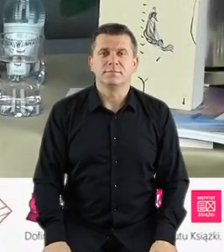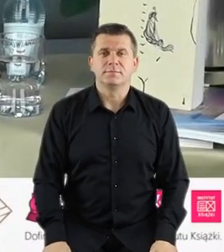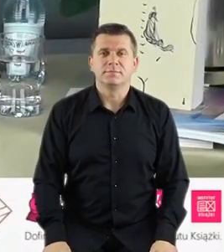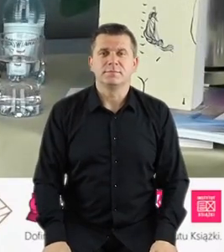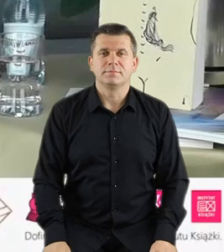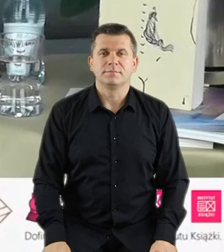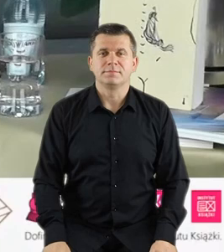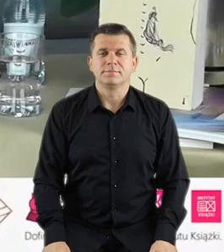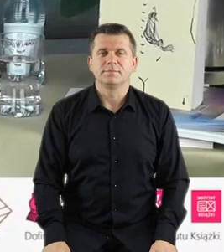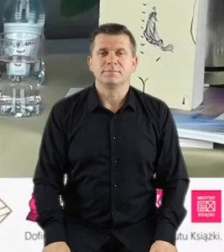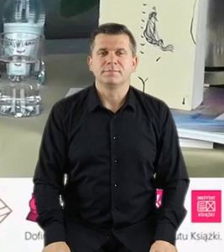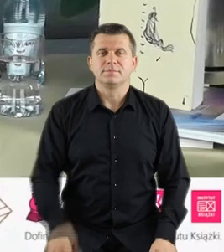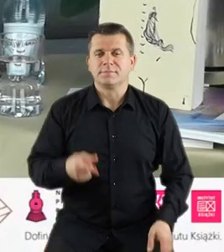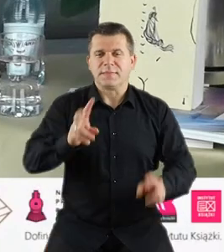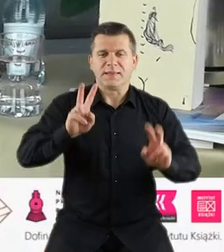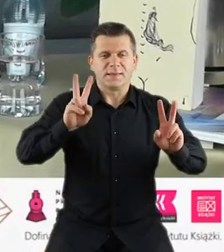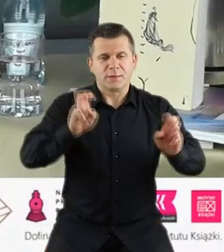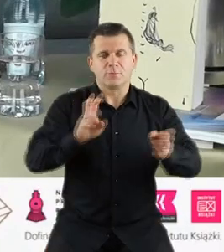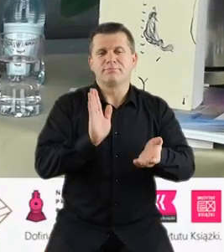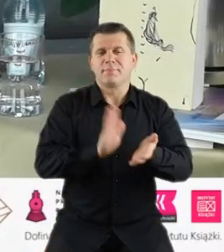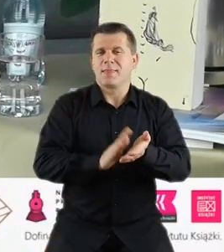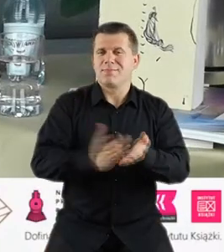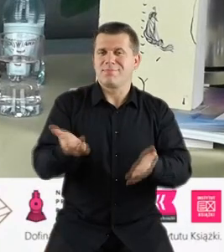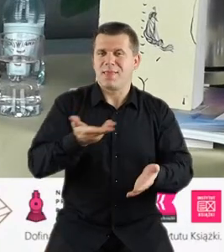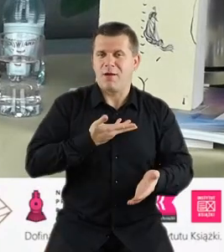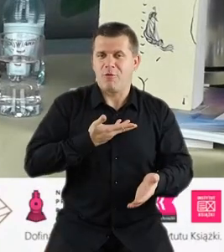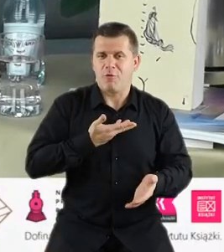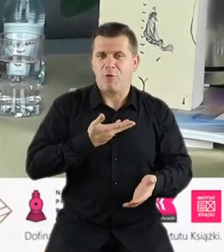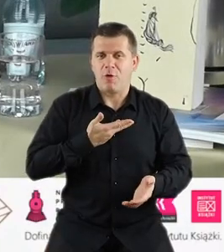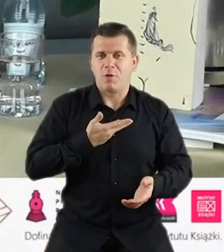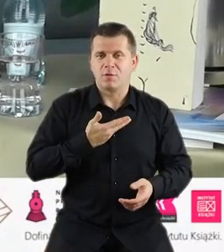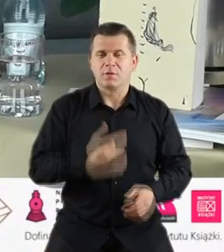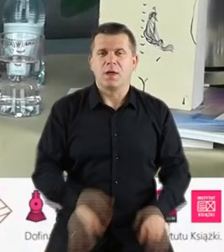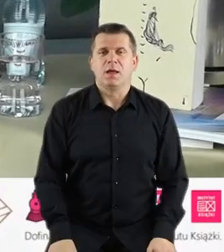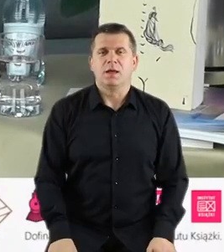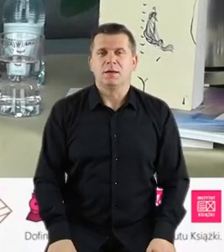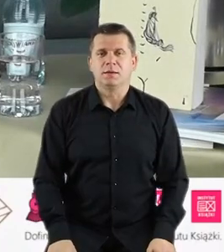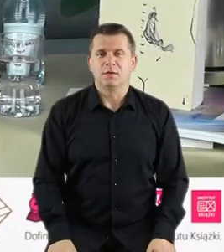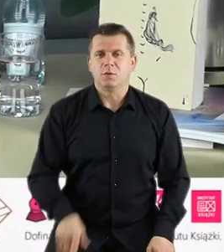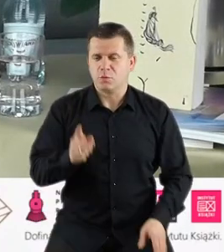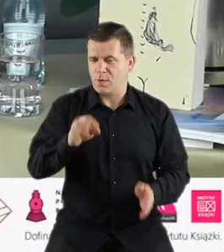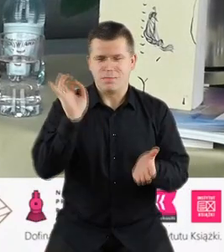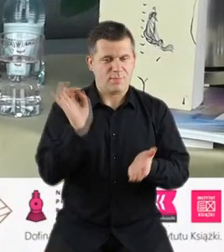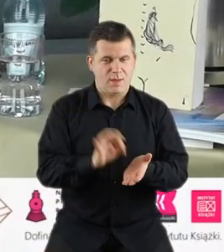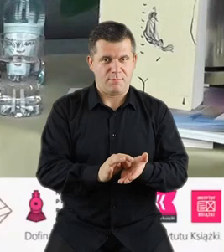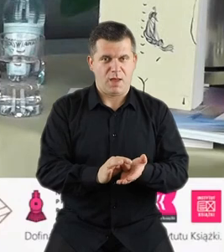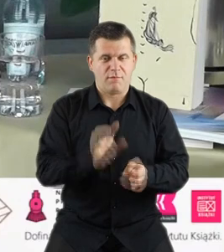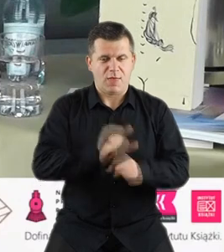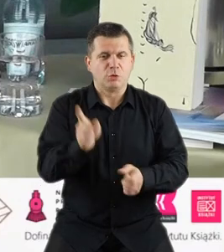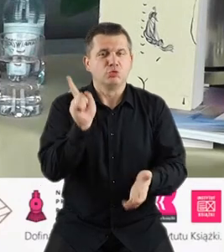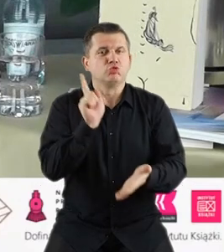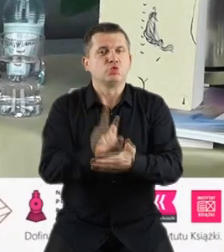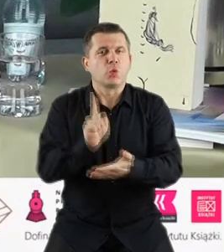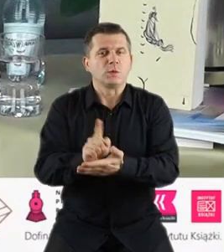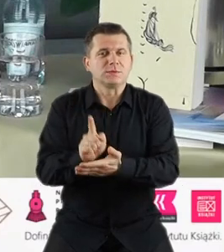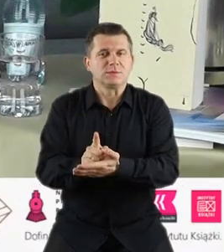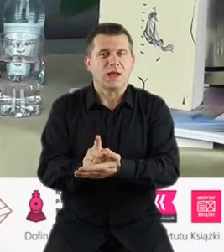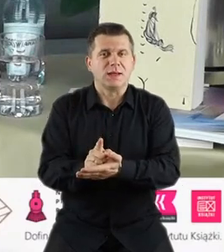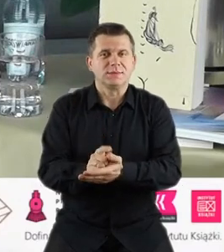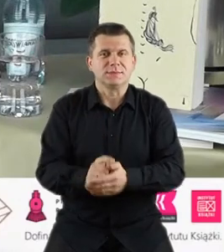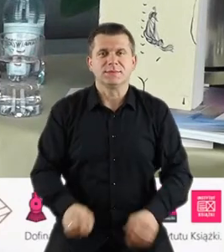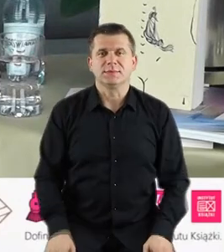tytuł i nagroda Gombrowicza, tak? To jest na pewno sukces i